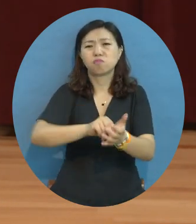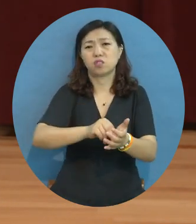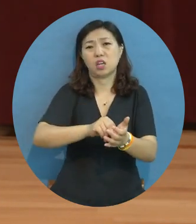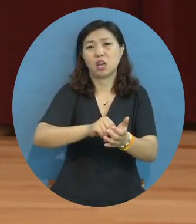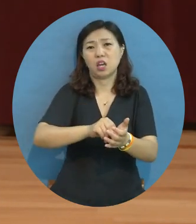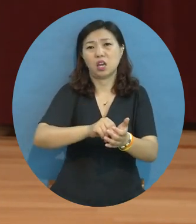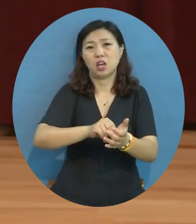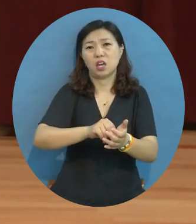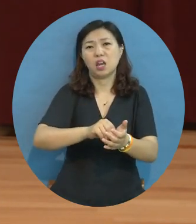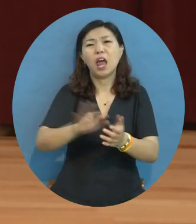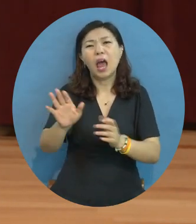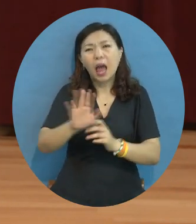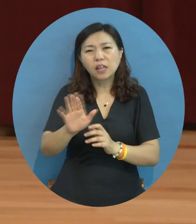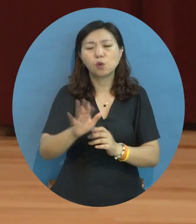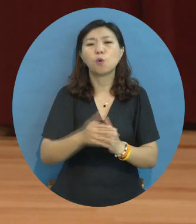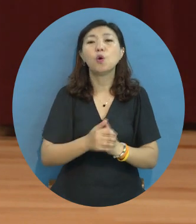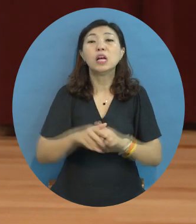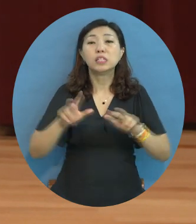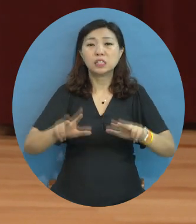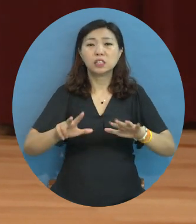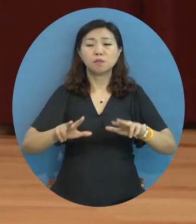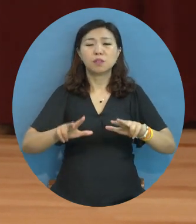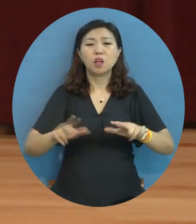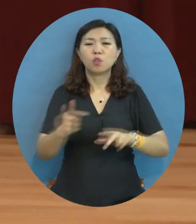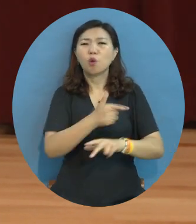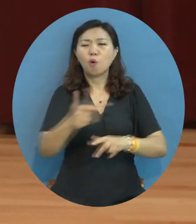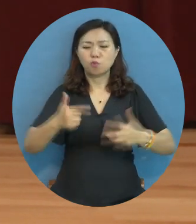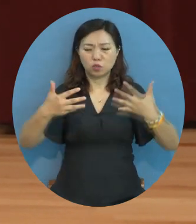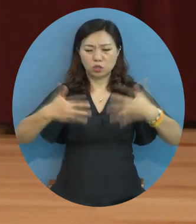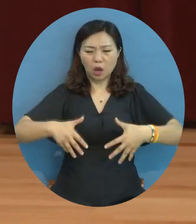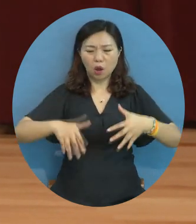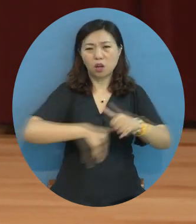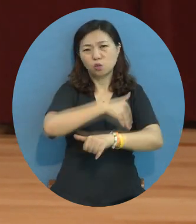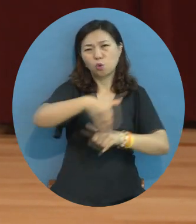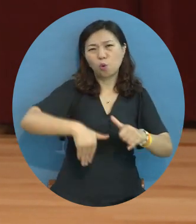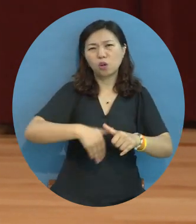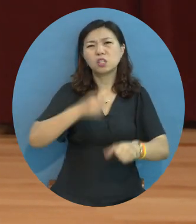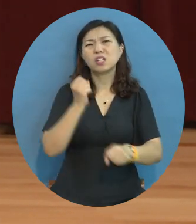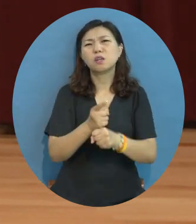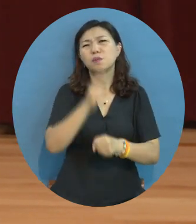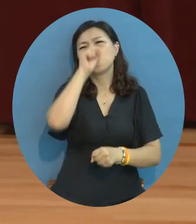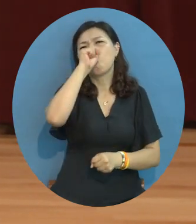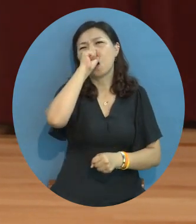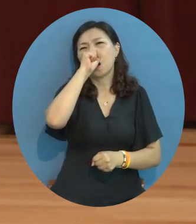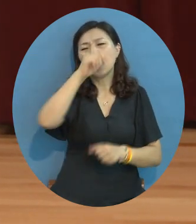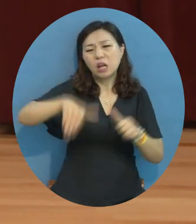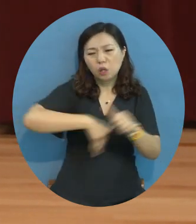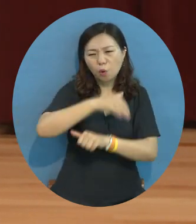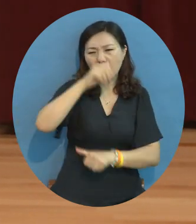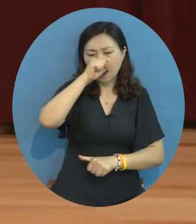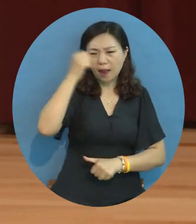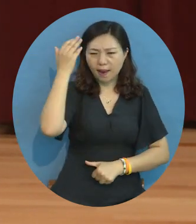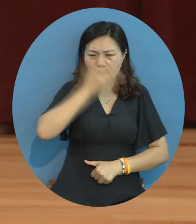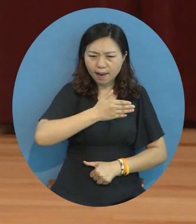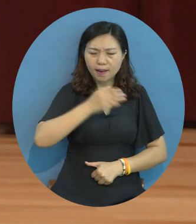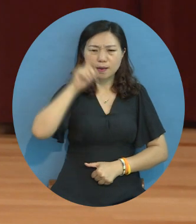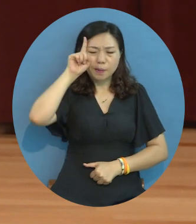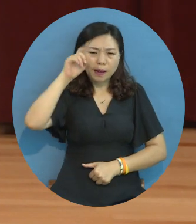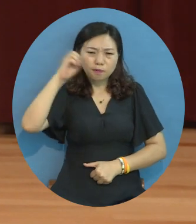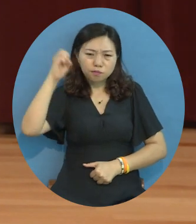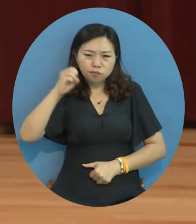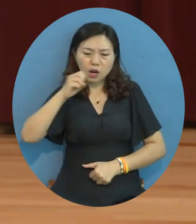지금 조건이 좋다 보니 더 좋은 조건이라는 기대를 갖고 있기 때문에 그게 현실적으로 실현되기가